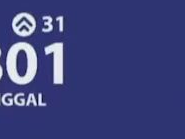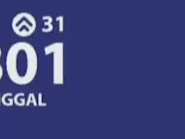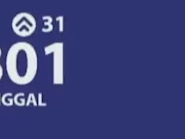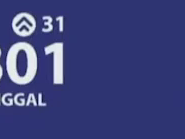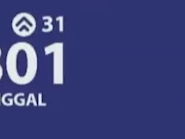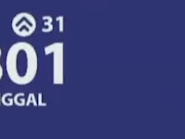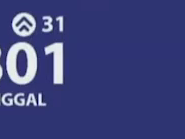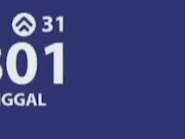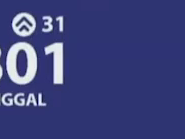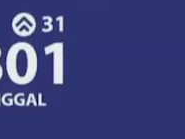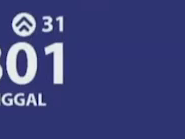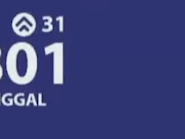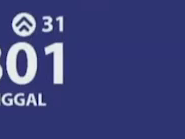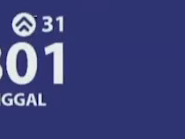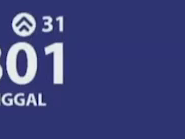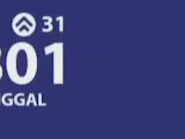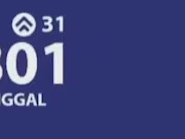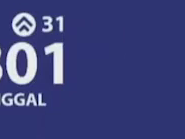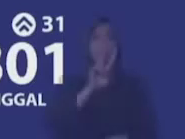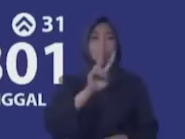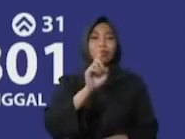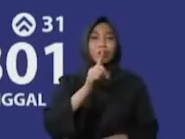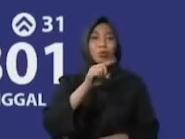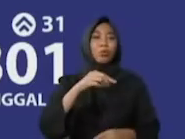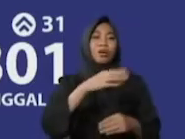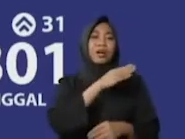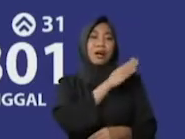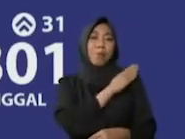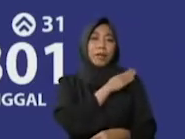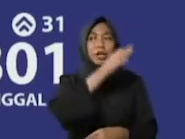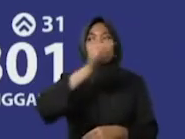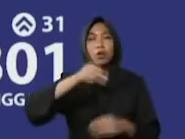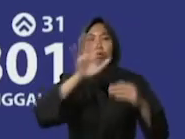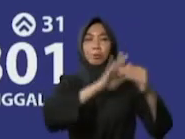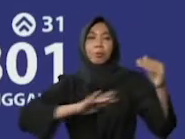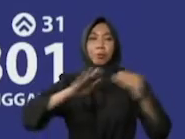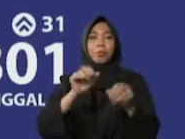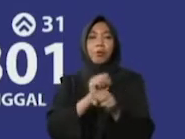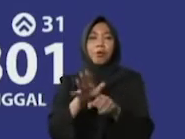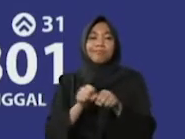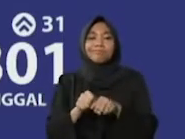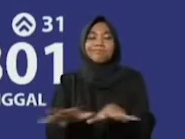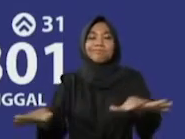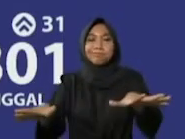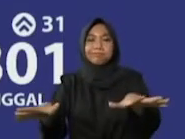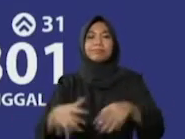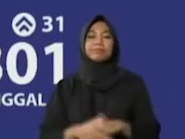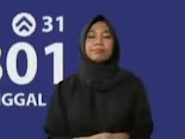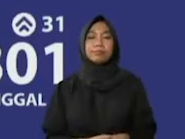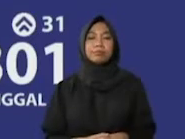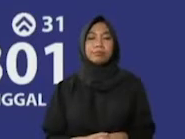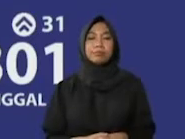orang udah 421 kabupaten kota yang pertama dari 34 provinsi